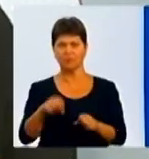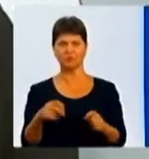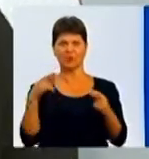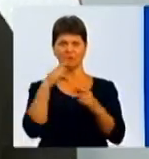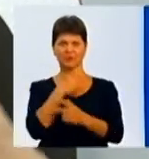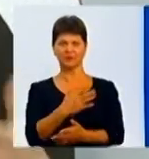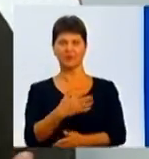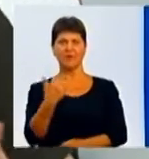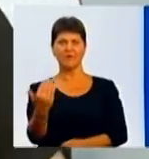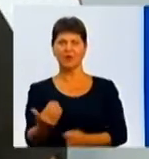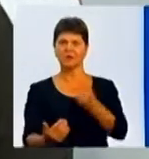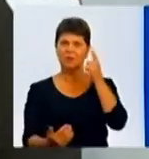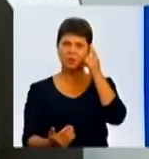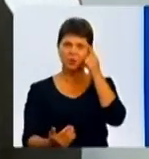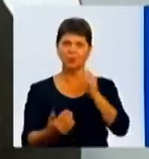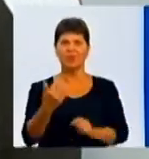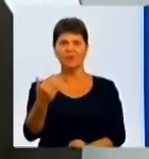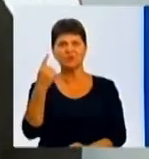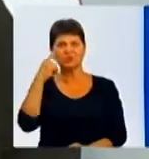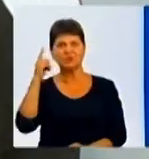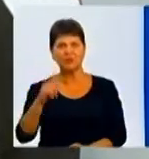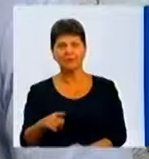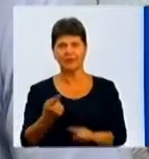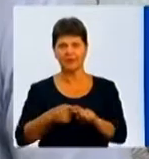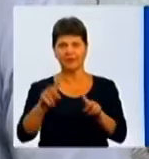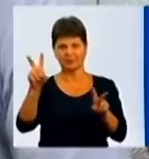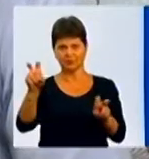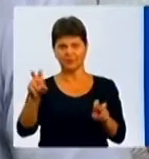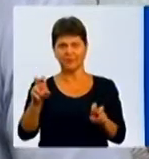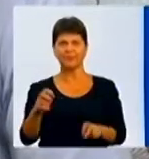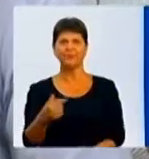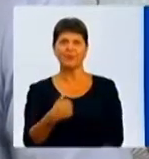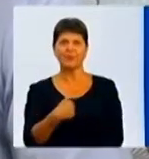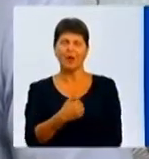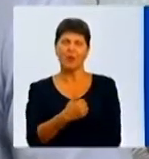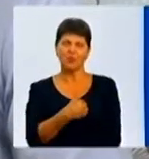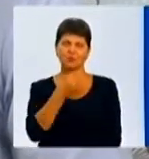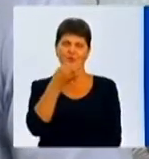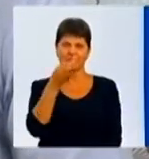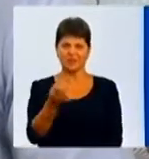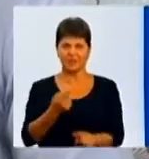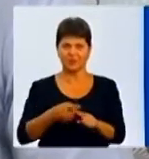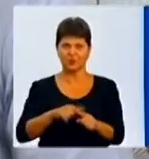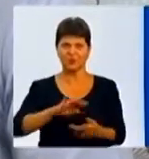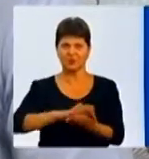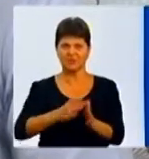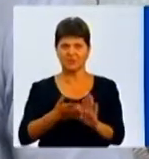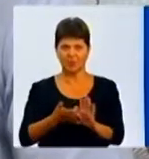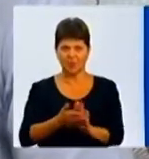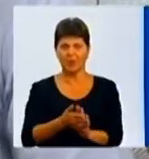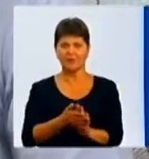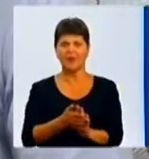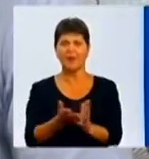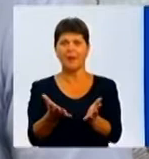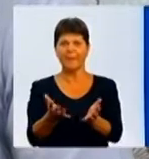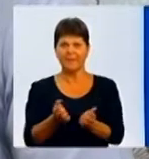ваші знання на цю тему? Я вам хочу сказати, що цю ситуацію отруєння з грибами чи збирання з грибів